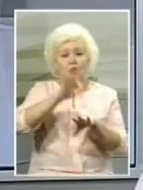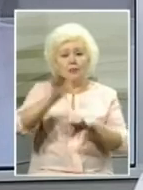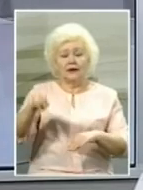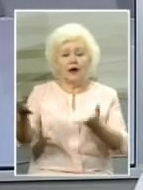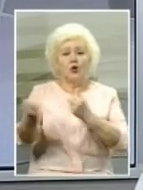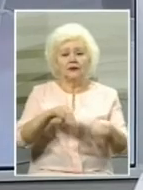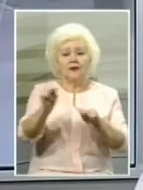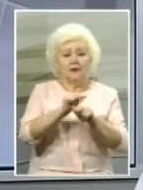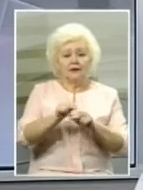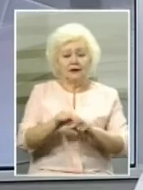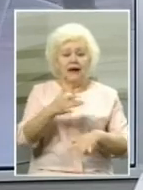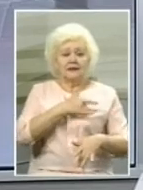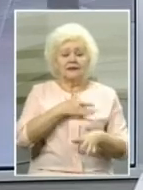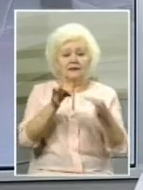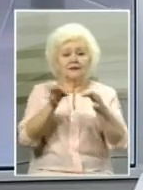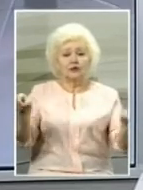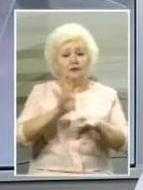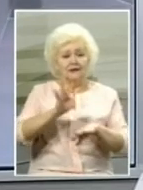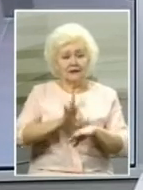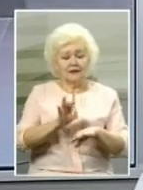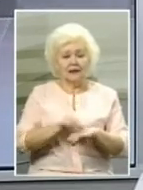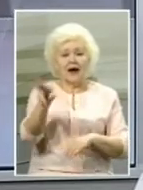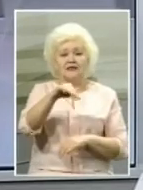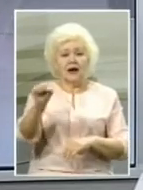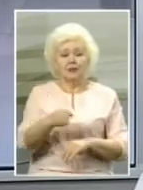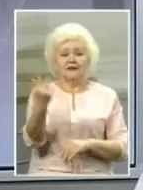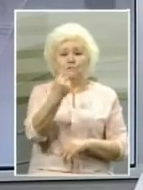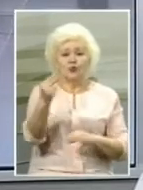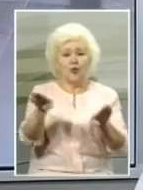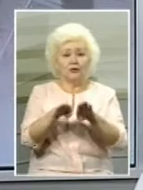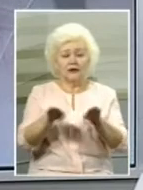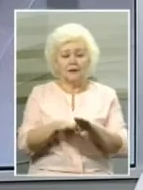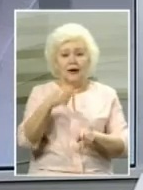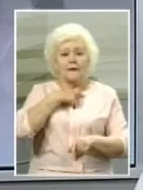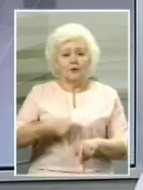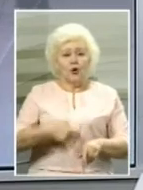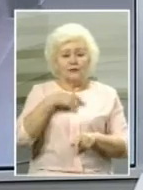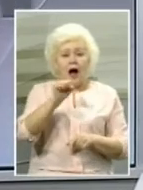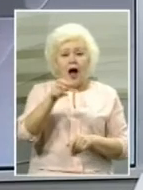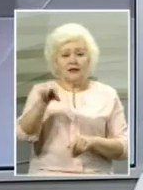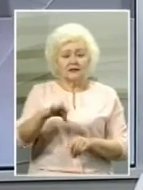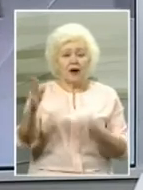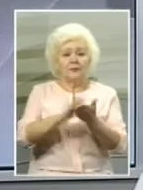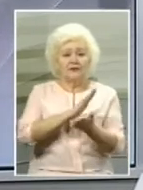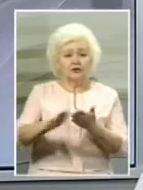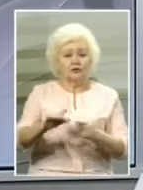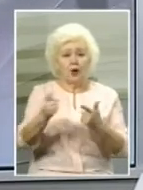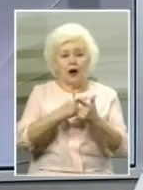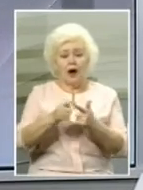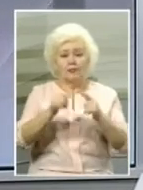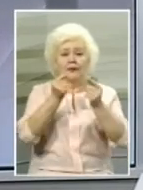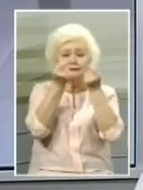можуть отримати ліки від серцево-судинних захворювань, діабету 2-го типу та бронхіальної астми безкоштовно або